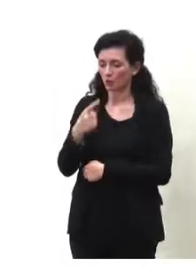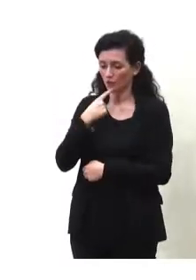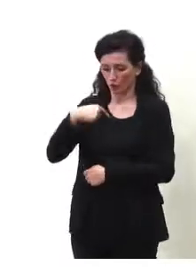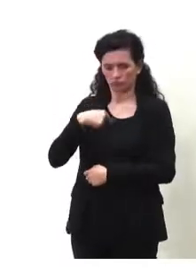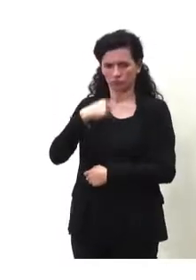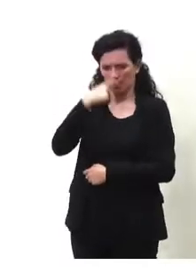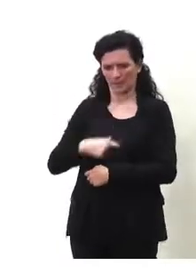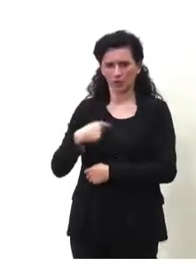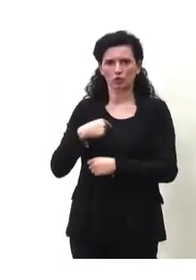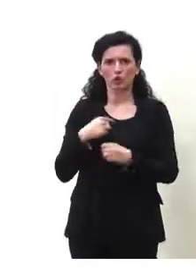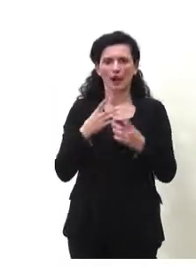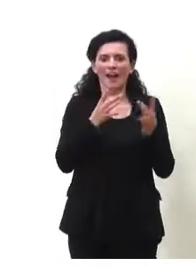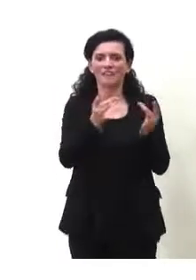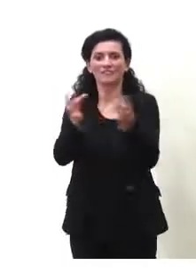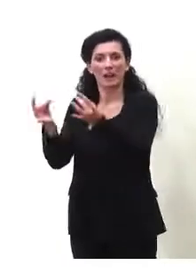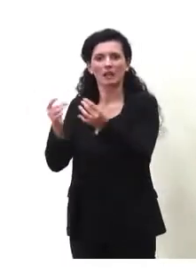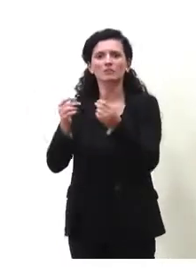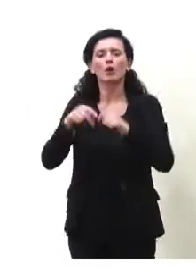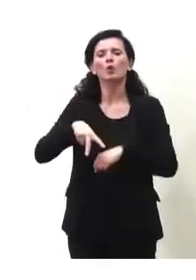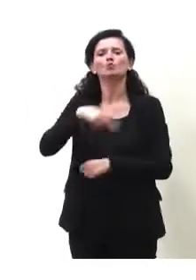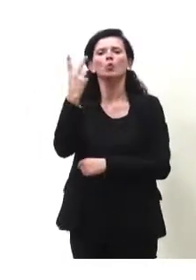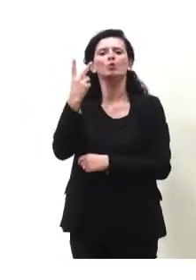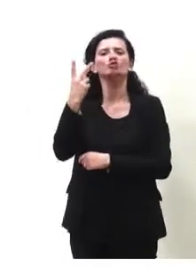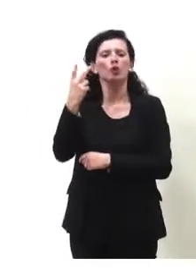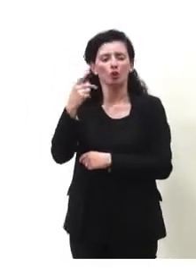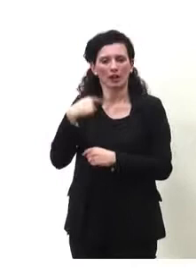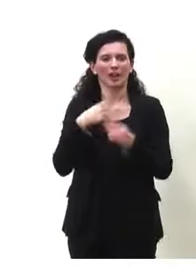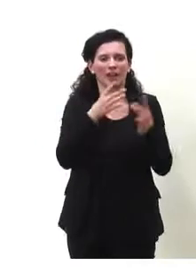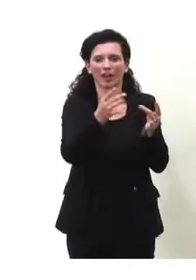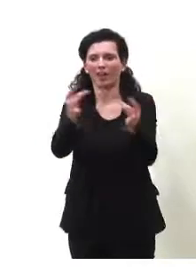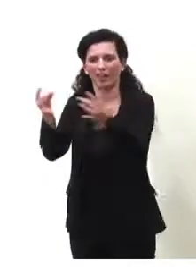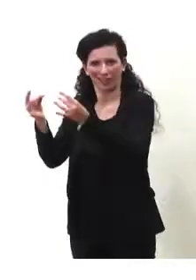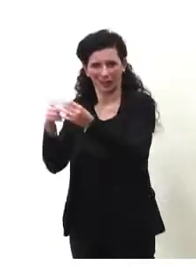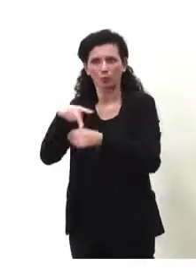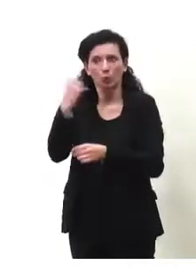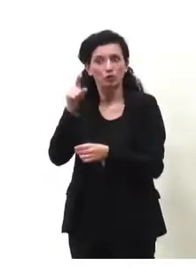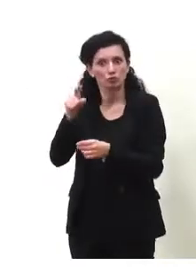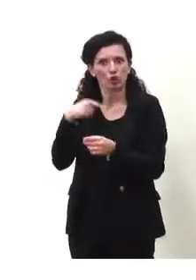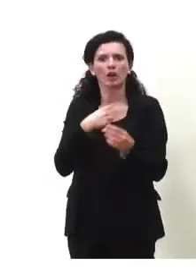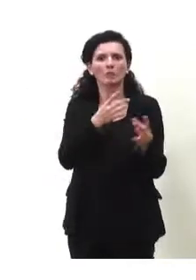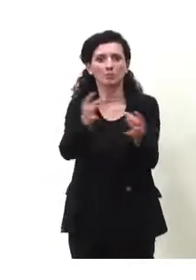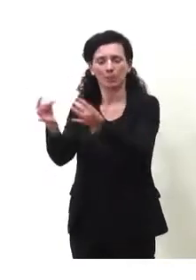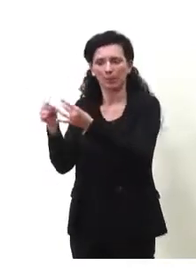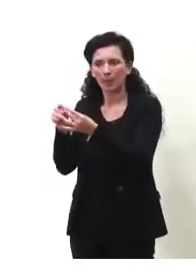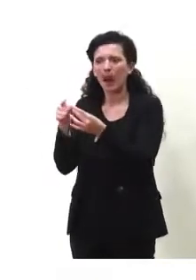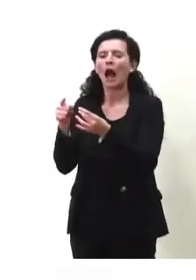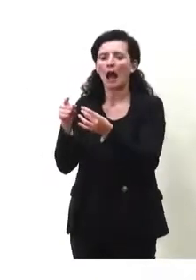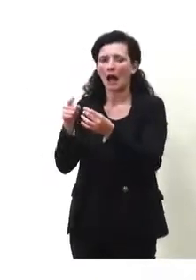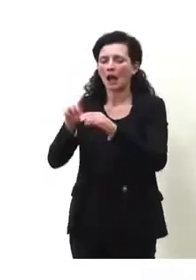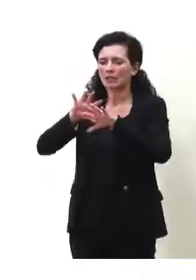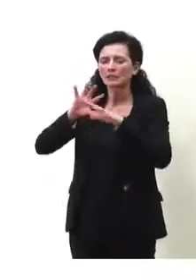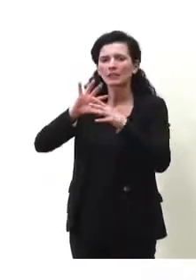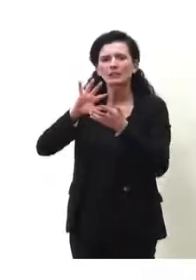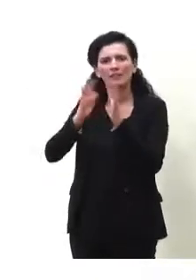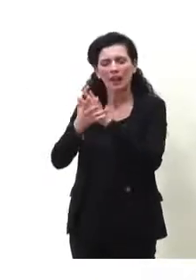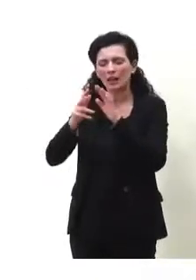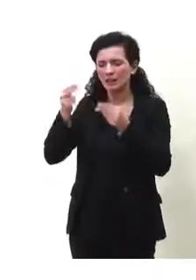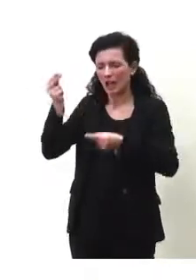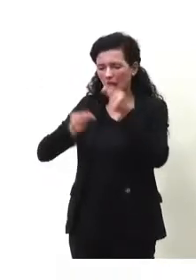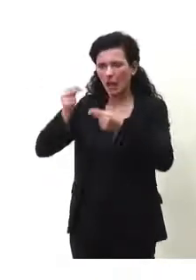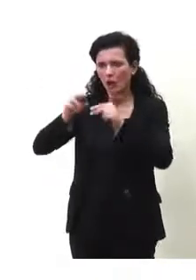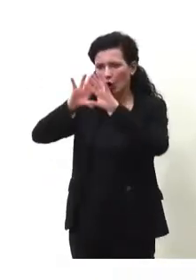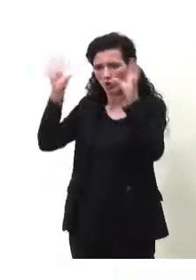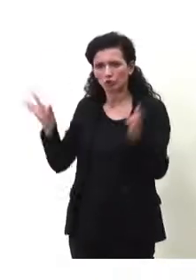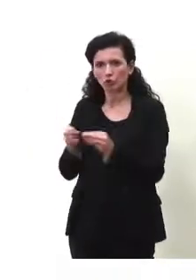2 giorni, vabbè, al tempo 6 infetteranno metà dei loro casi totali. E quindi l'R6 anche qua me lo